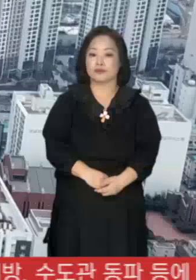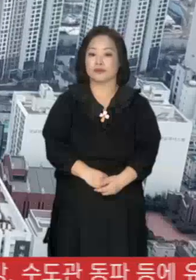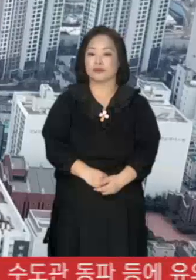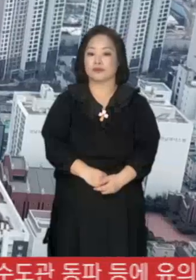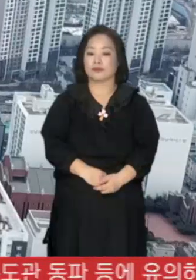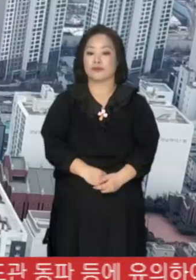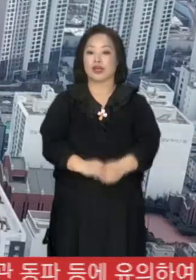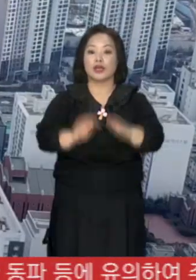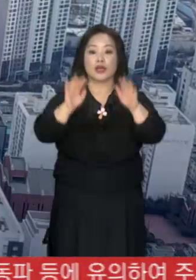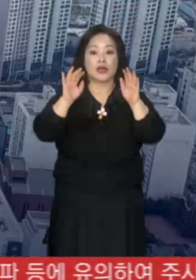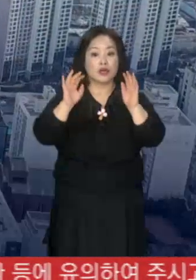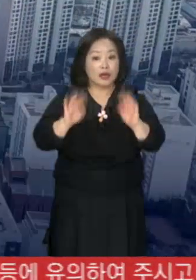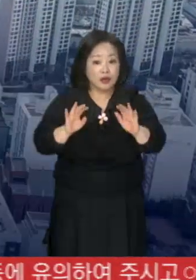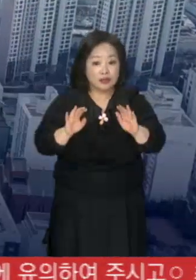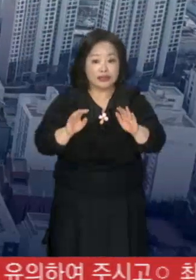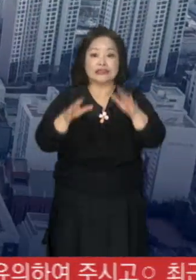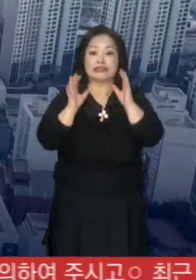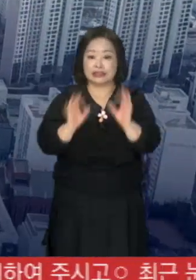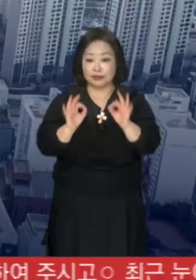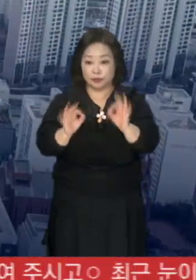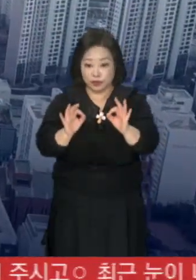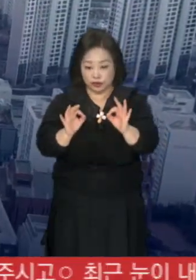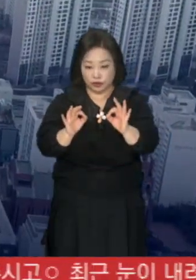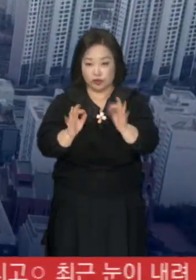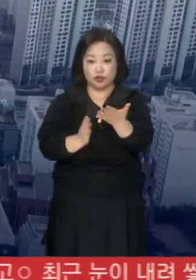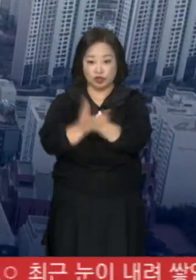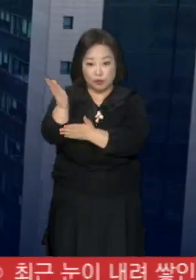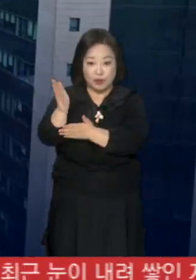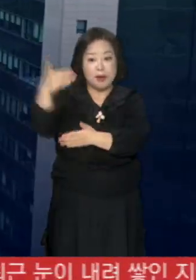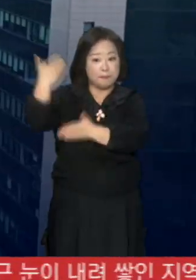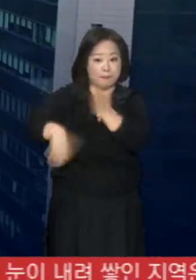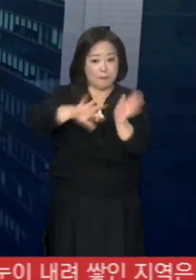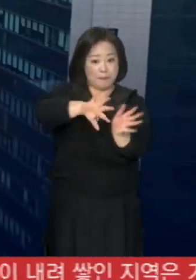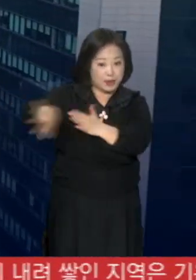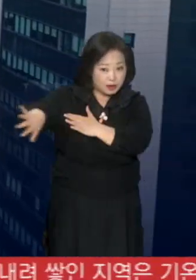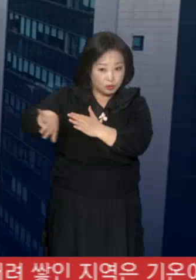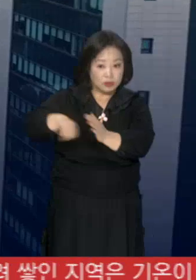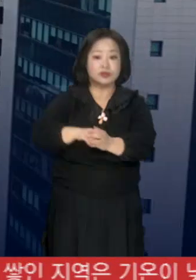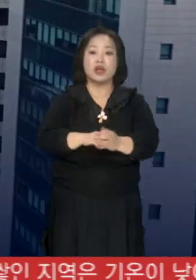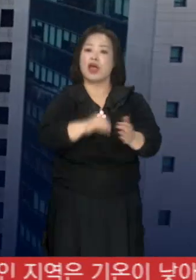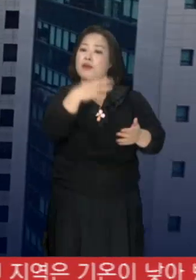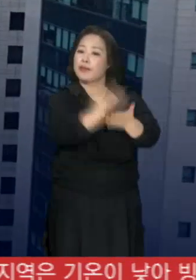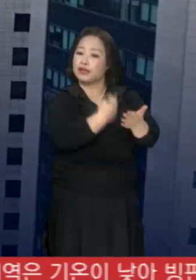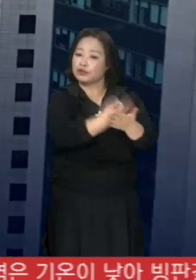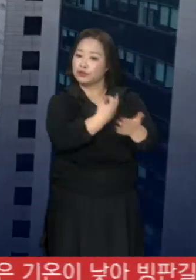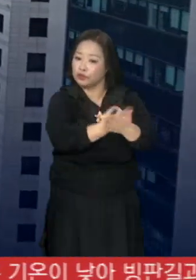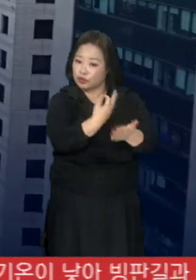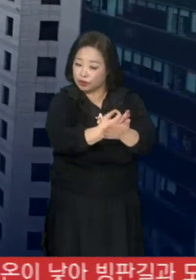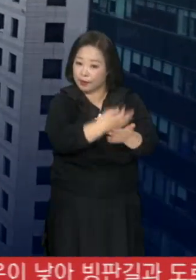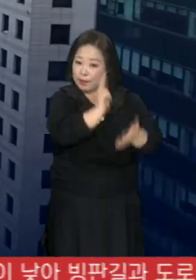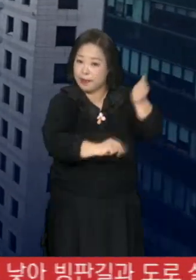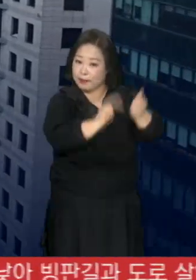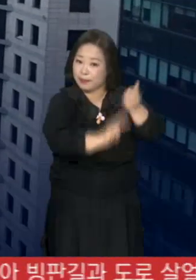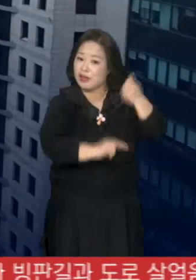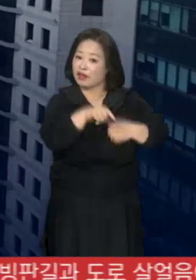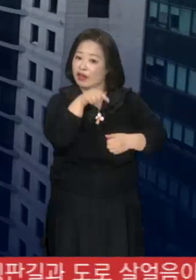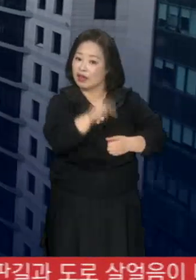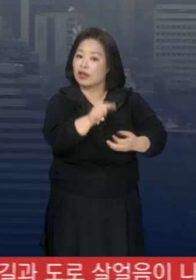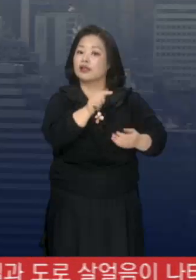기자입니다 지난해 금융 보험업을 제외한 국내 기업의 총 매출액이 3238